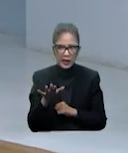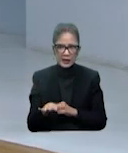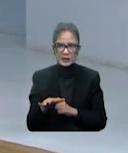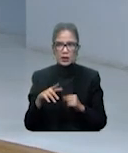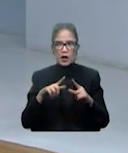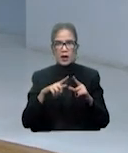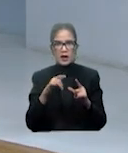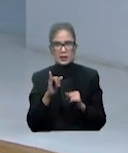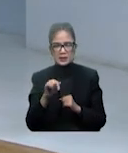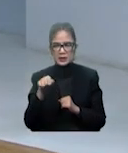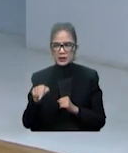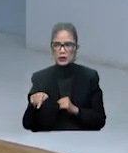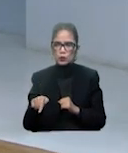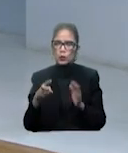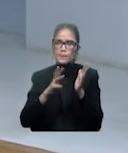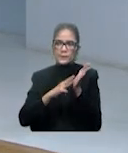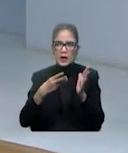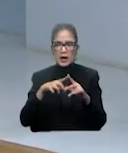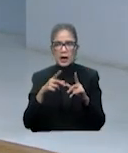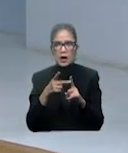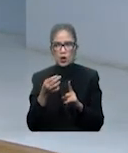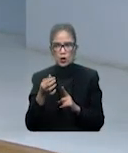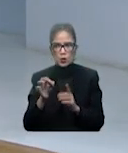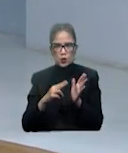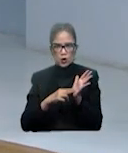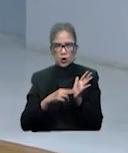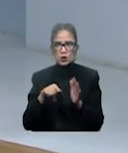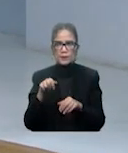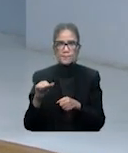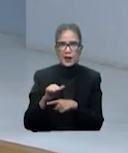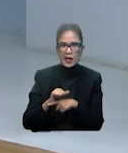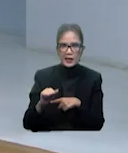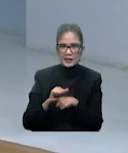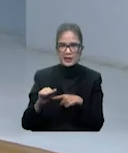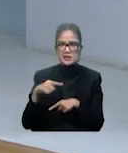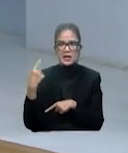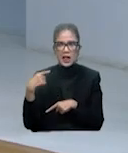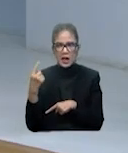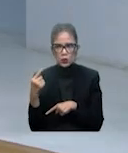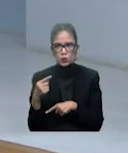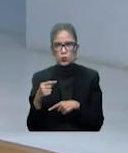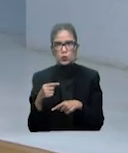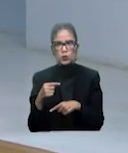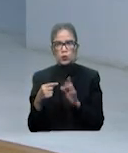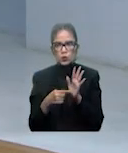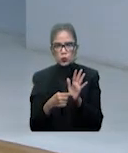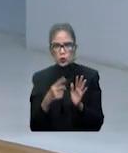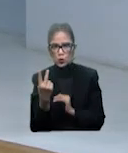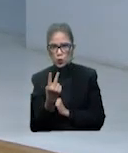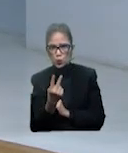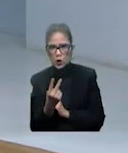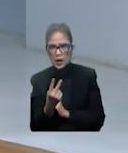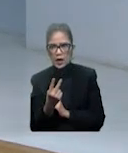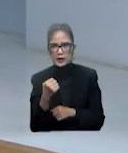skuad Garuda. Madan dan Maroun selalu dimainkan sang pelatih Dragan Talajic sebagai starter dalam dua laga awal di grup